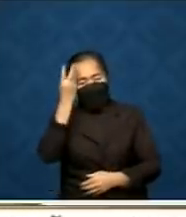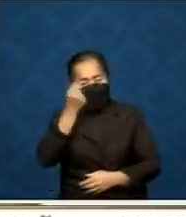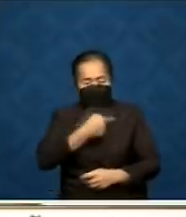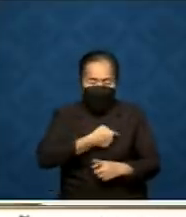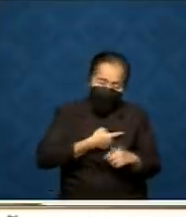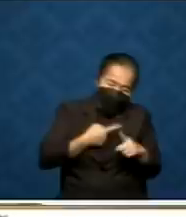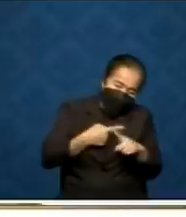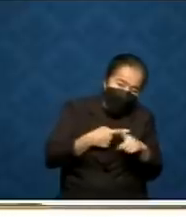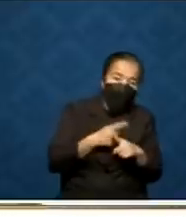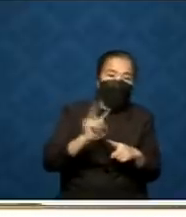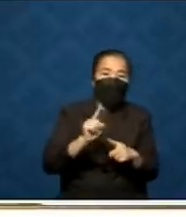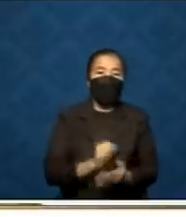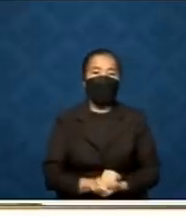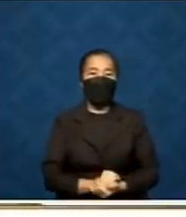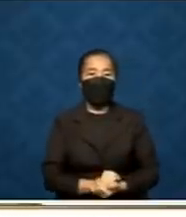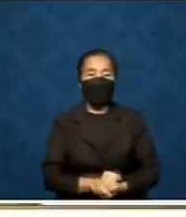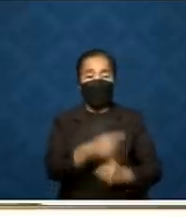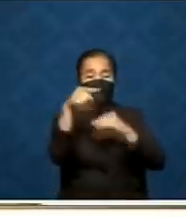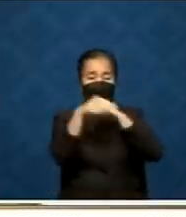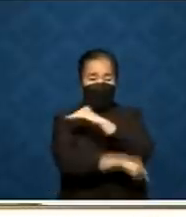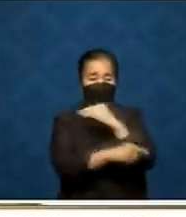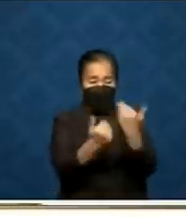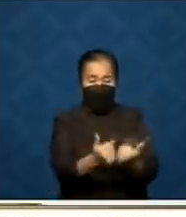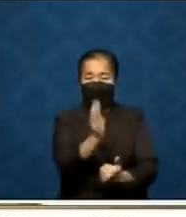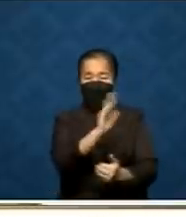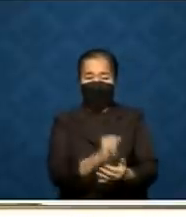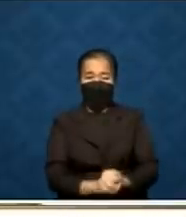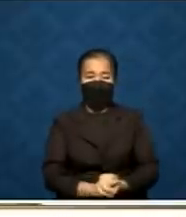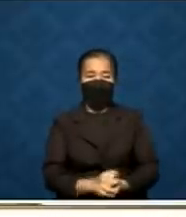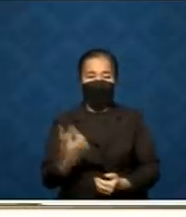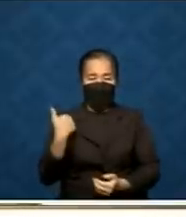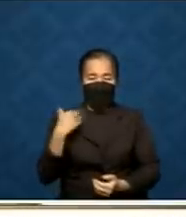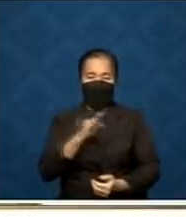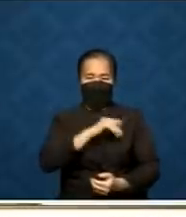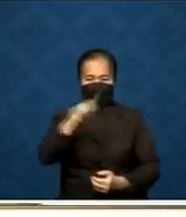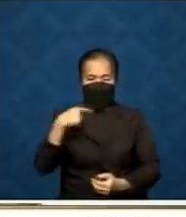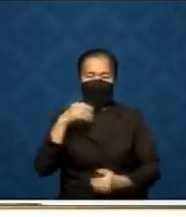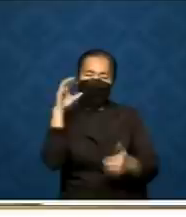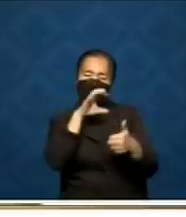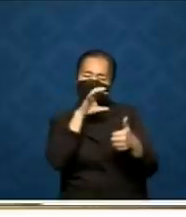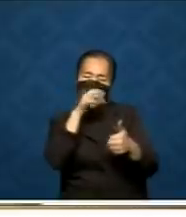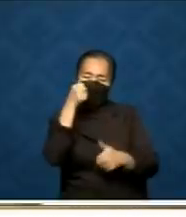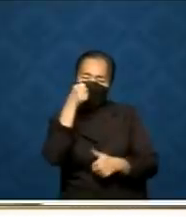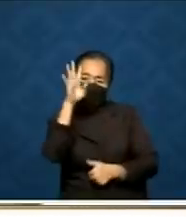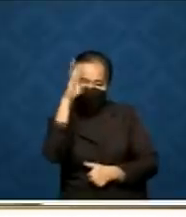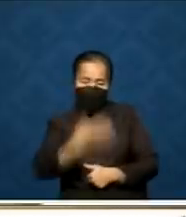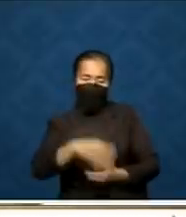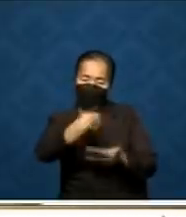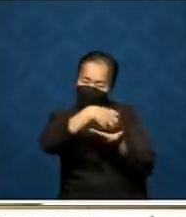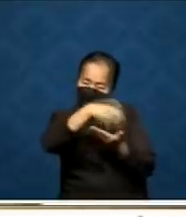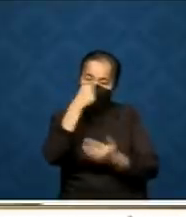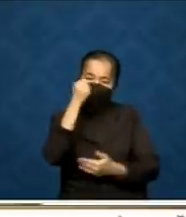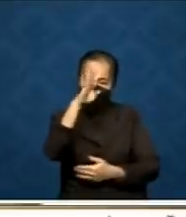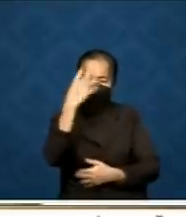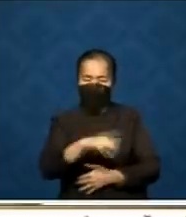กว่านั้นก็คือถ้าทำไม่ได้โกงเท่านี้นะมีเพื่อนสมาชิกพูดมา 4วันบาดาลก็ยัง